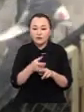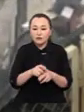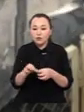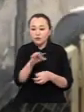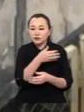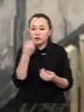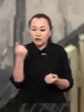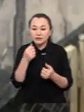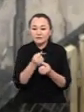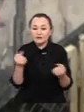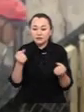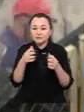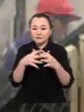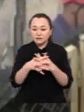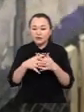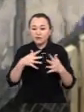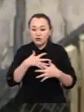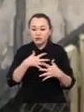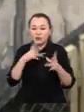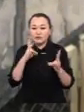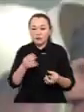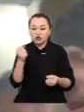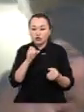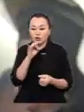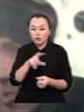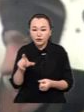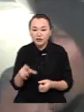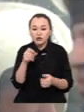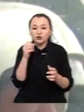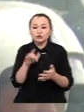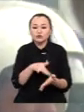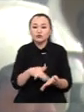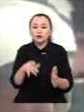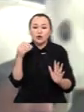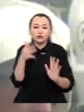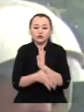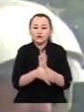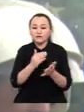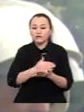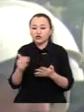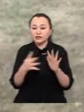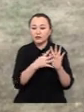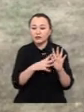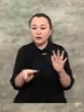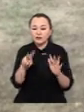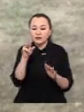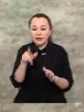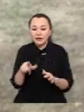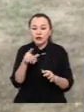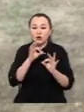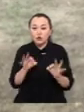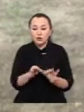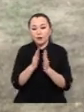Из-за взрыва газовоздушной смеси пострадали автомобили и люди. Сумма ущерба составила свыше 9 миллионов тенге.